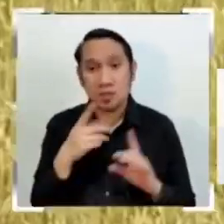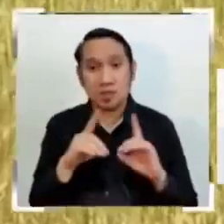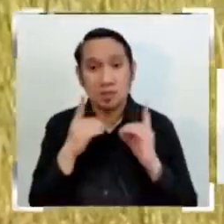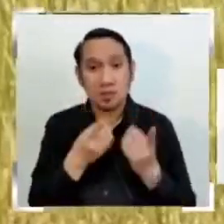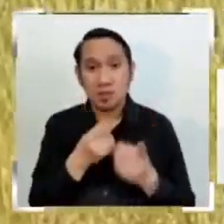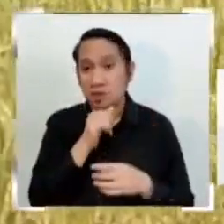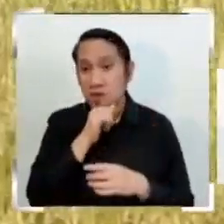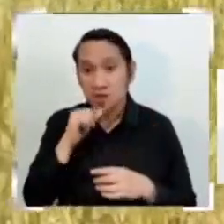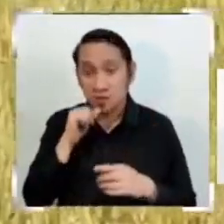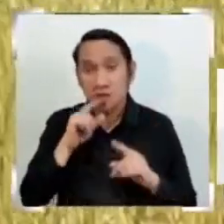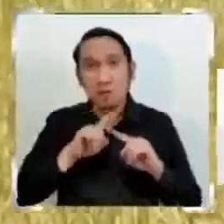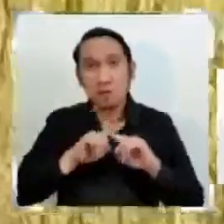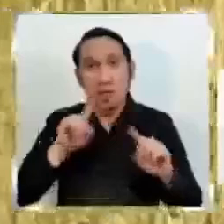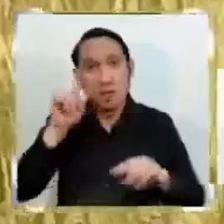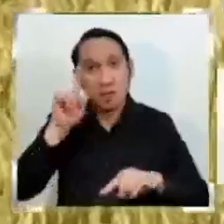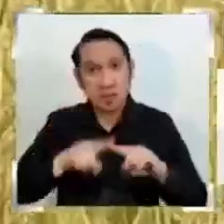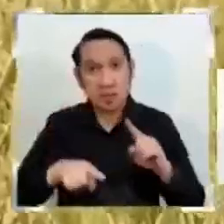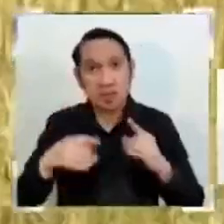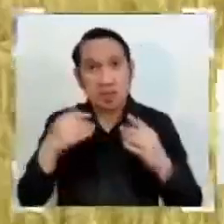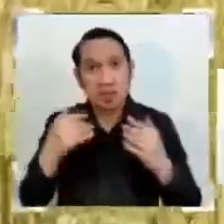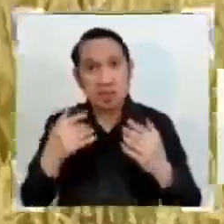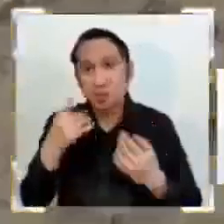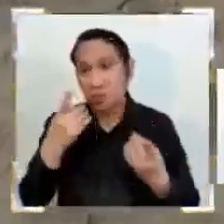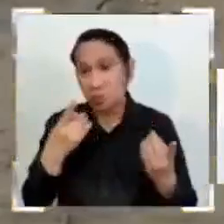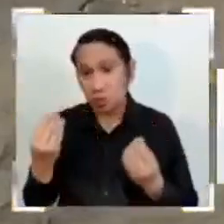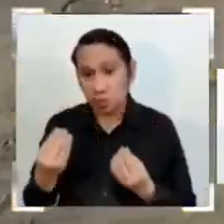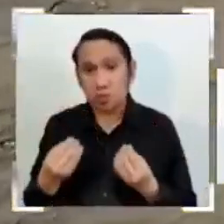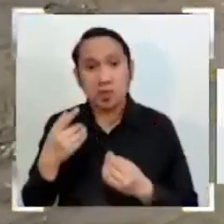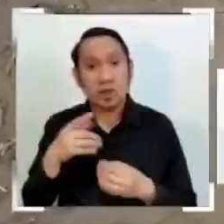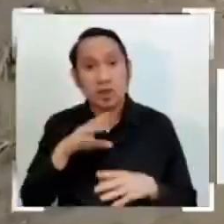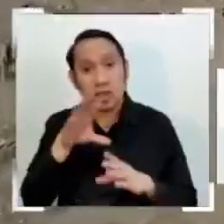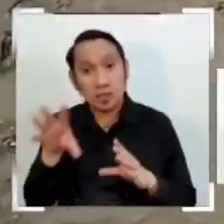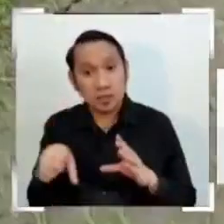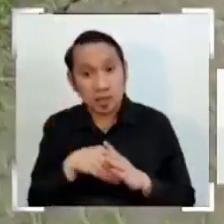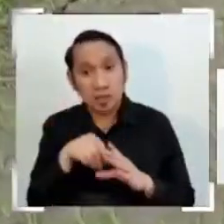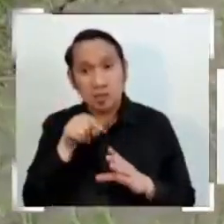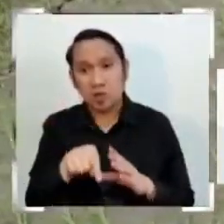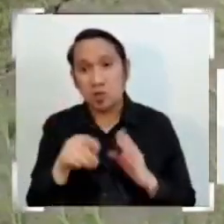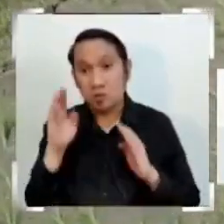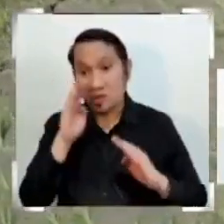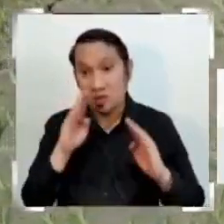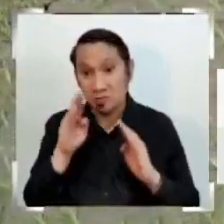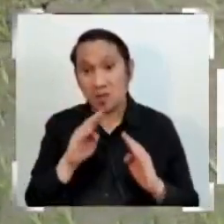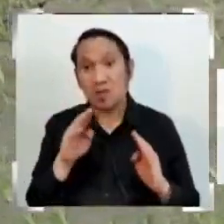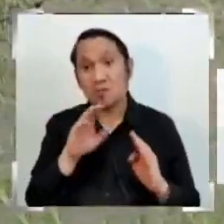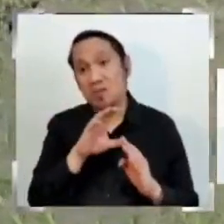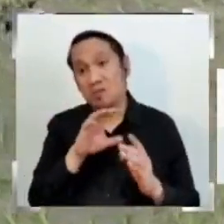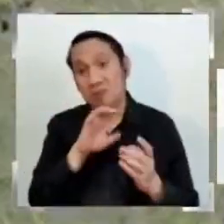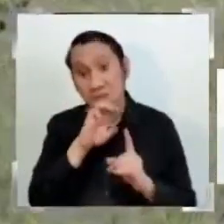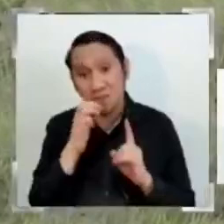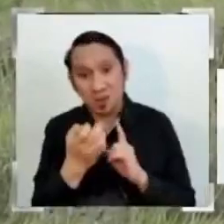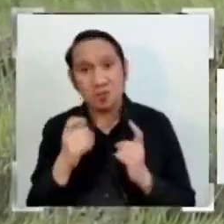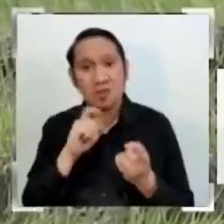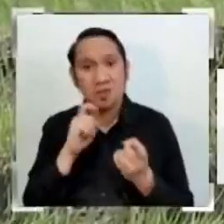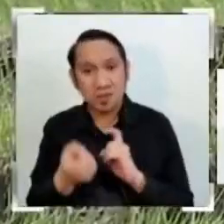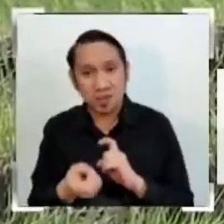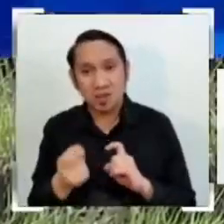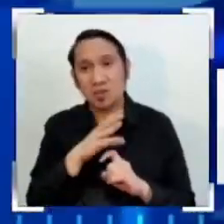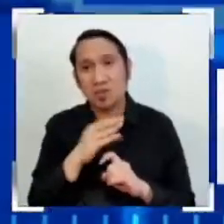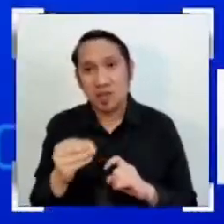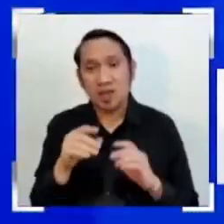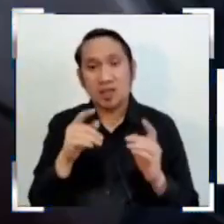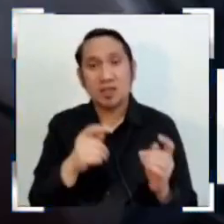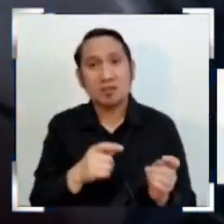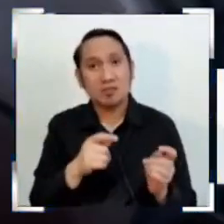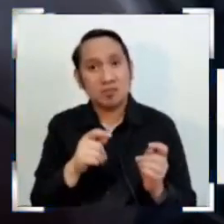ito kayang gawin agad-agad. Kasama sa pinag-aaralan ng climate change at paglilipat ng production mula wet season patungong dry